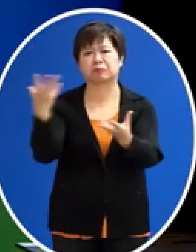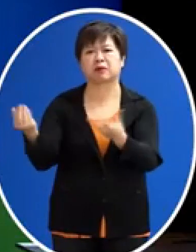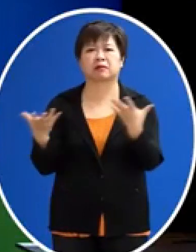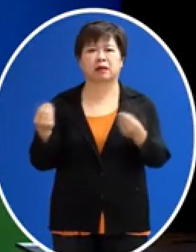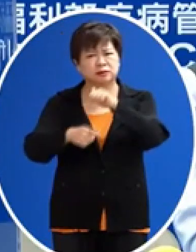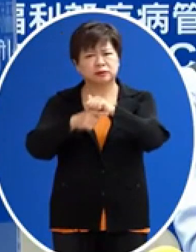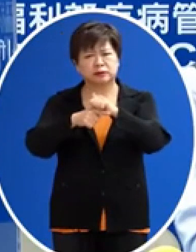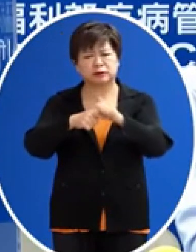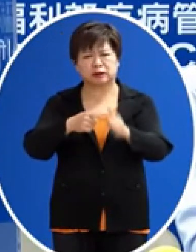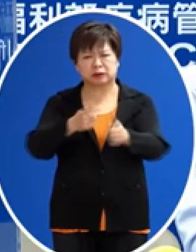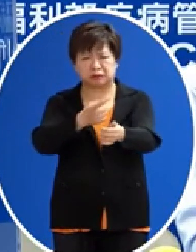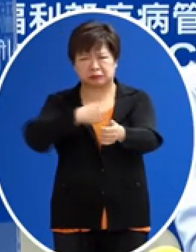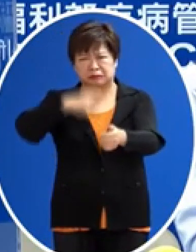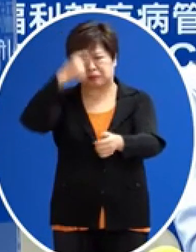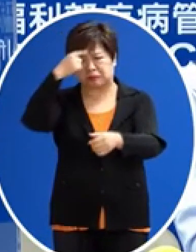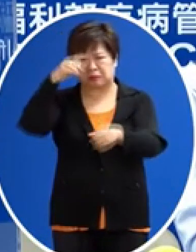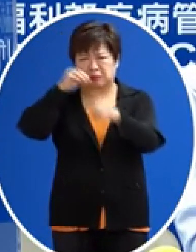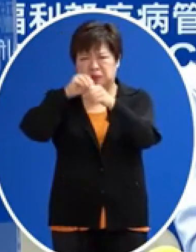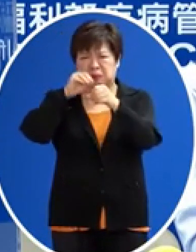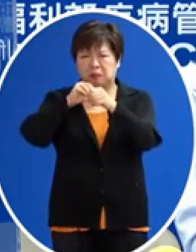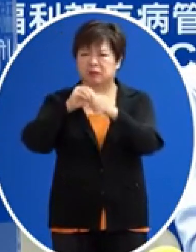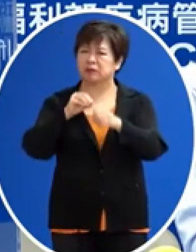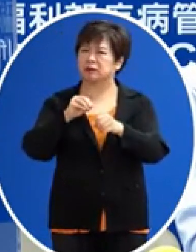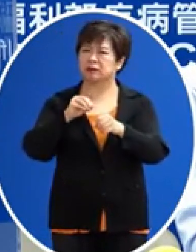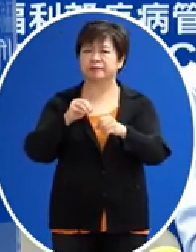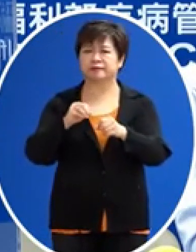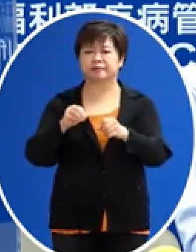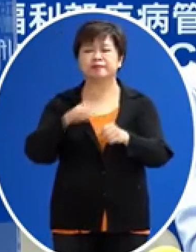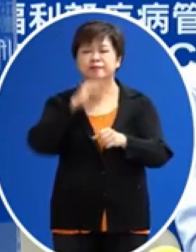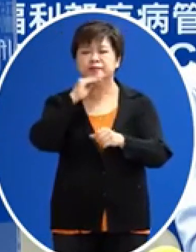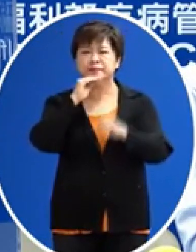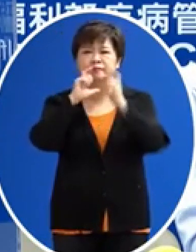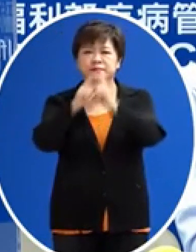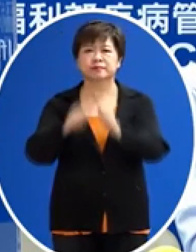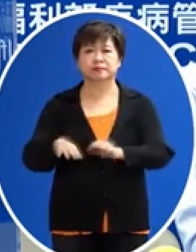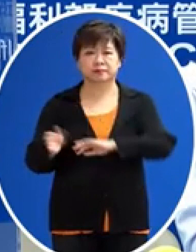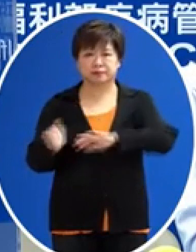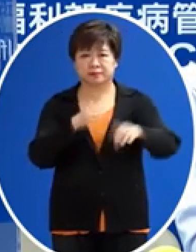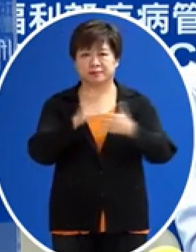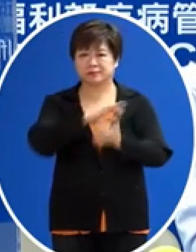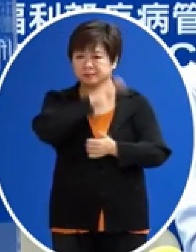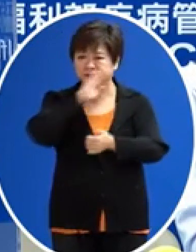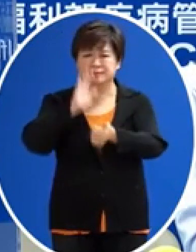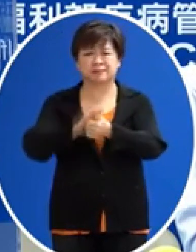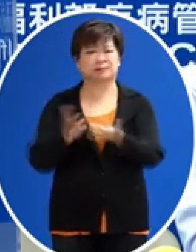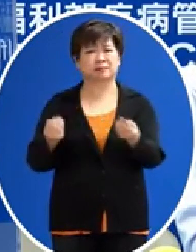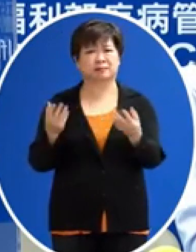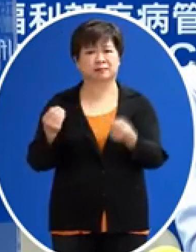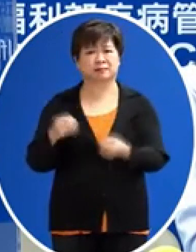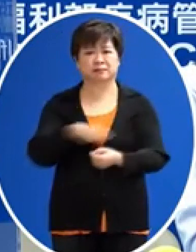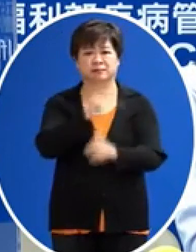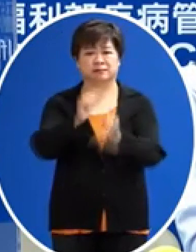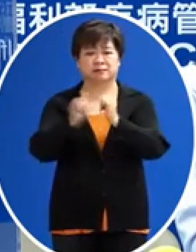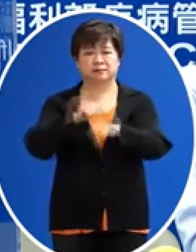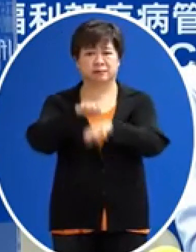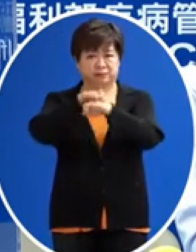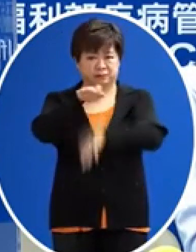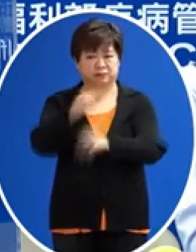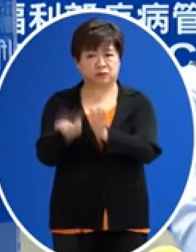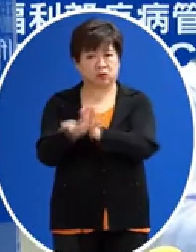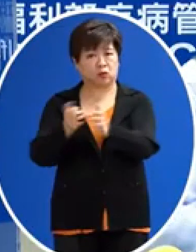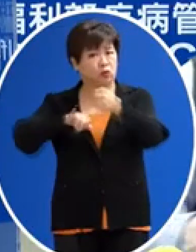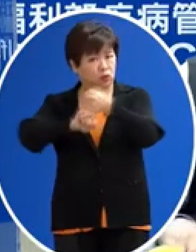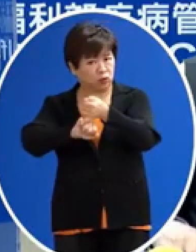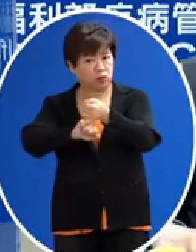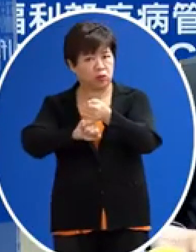回应？谢谢。 然后当然没有所谓的护航谁，那就是有这么多人的登记嘛，好、哦、就预约了，好、哦、啊，我们